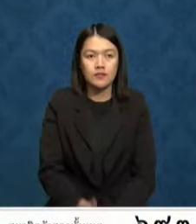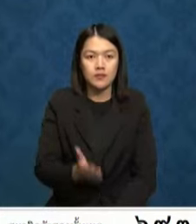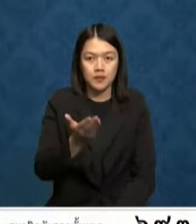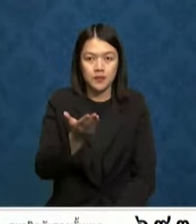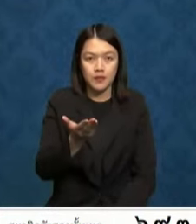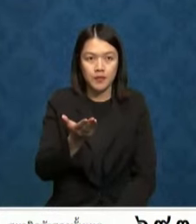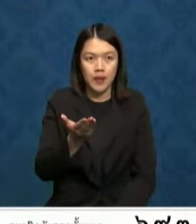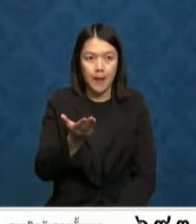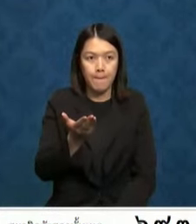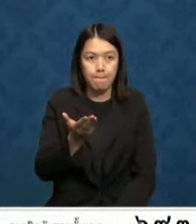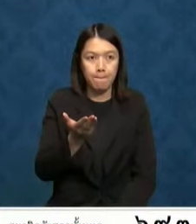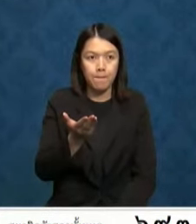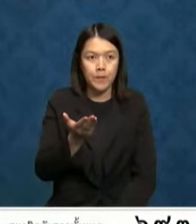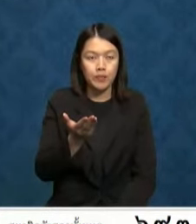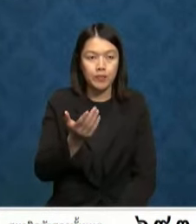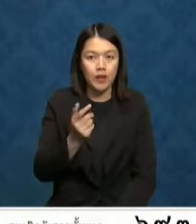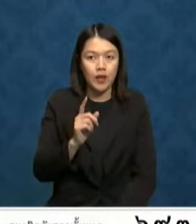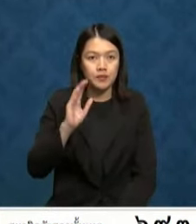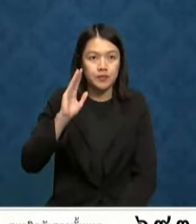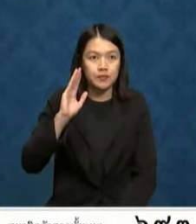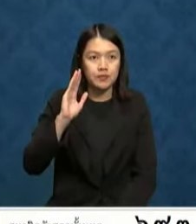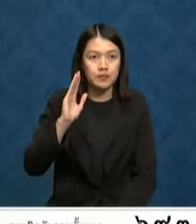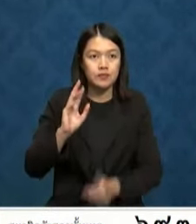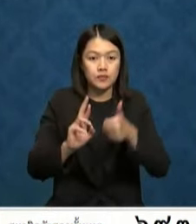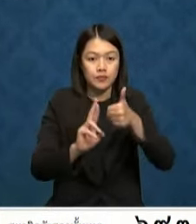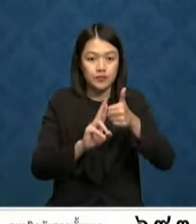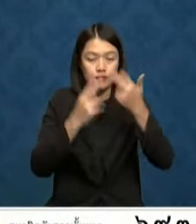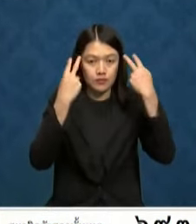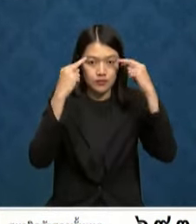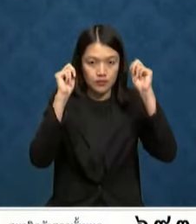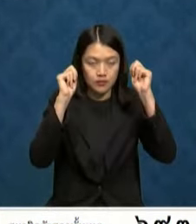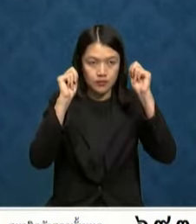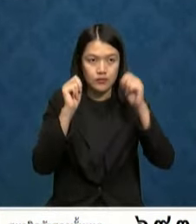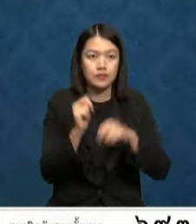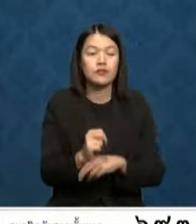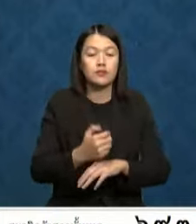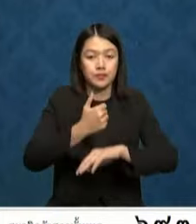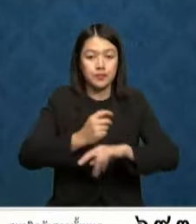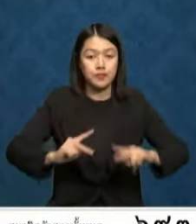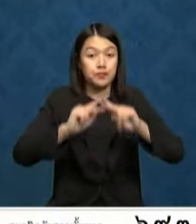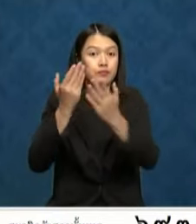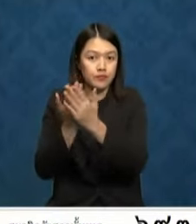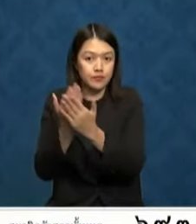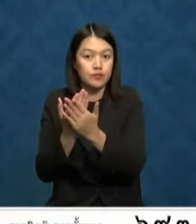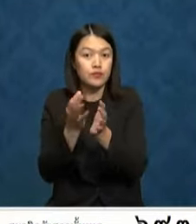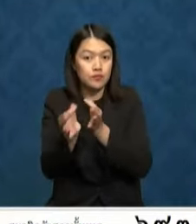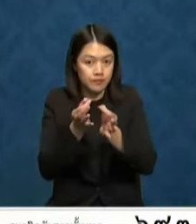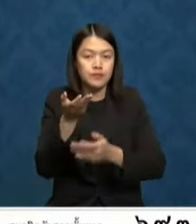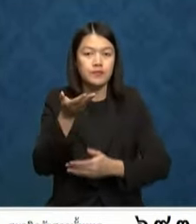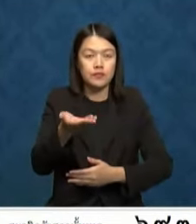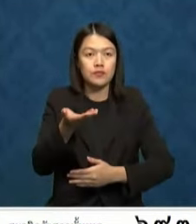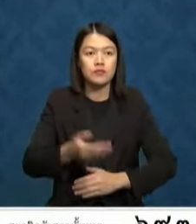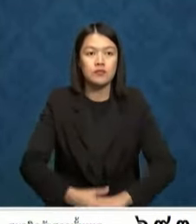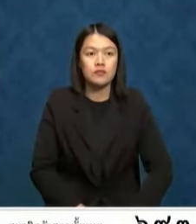ครับท่านพิชัยจุนหาวัชระครับรองนายกรัฐมนตรีและรัฐมนตรีว่าการกระทรวงกลังจะขอตอบชแจกครับเชิญ